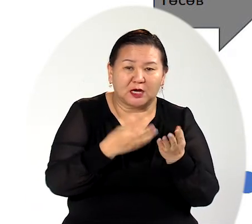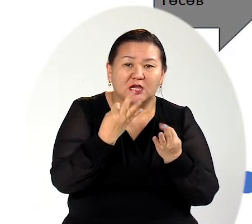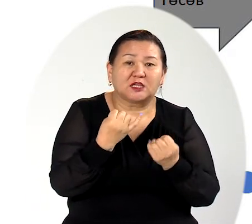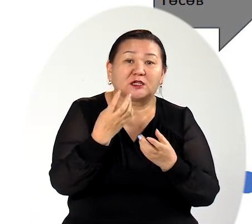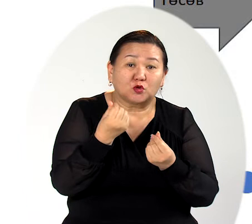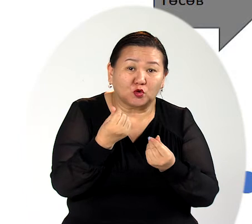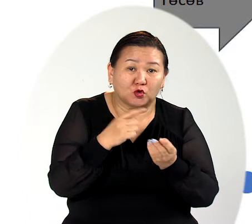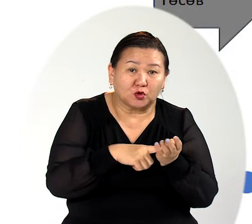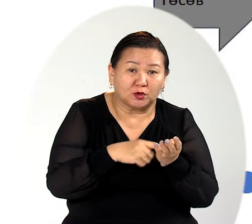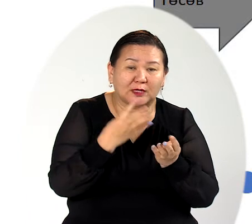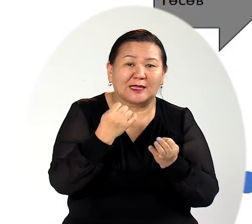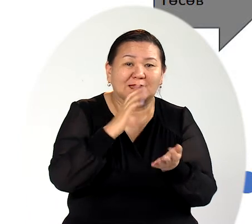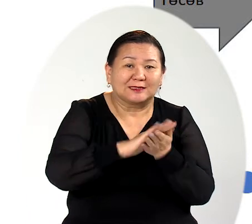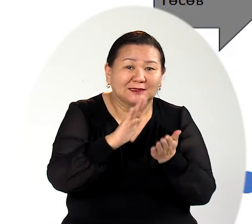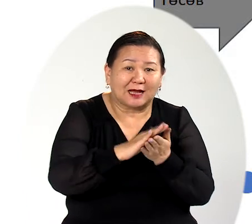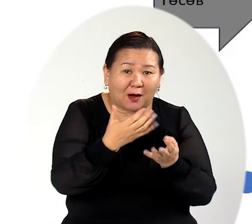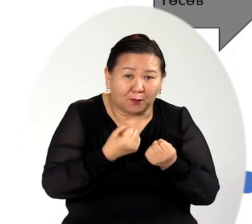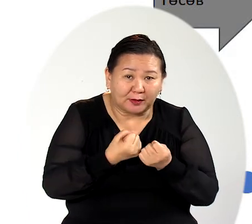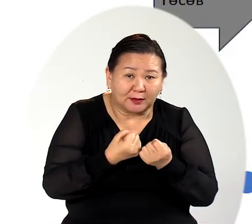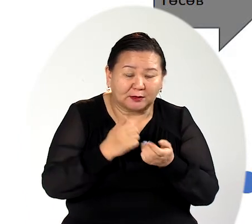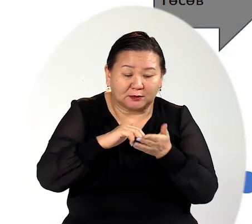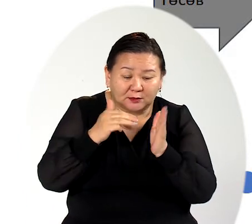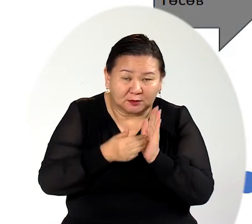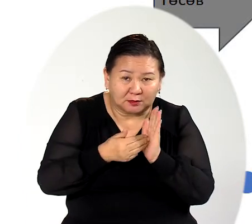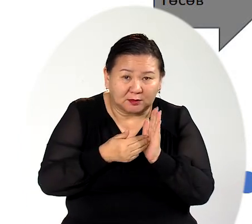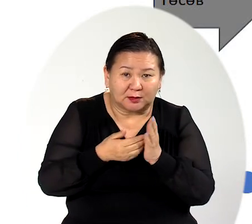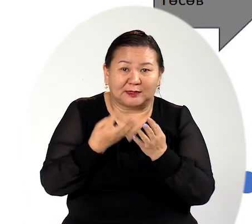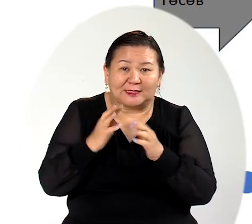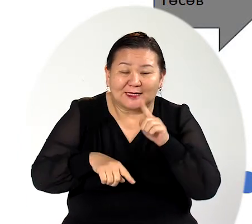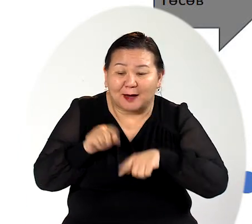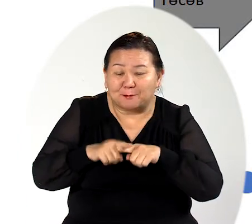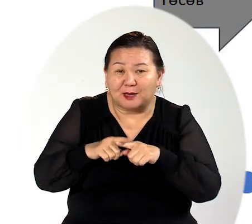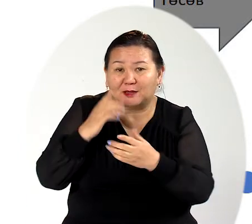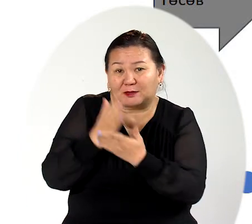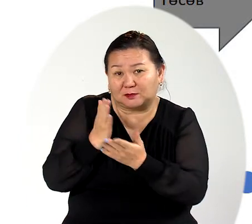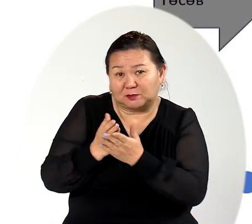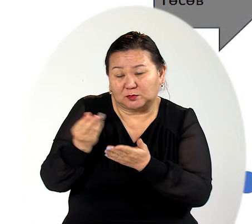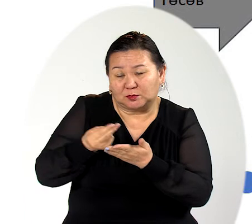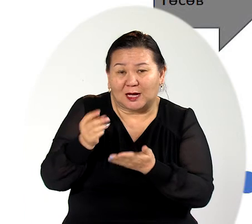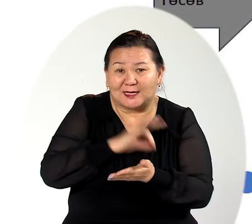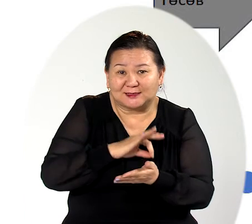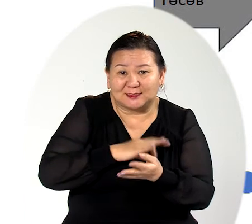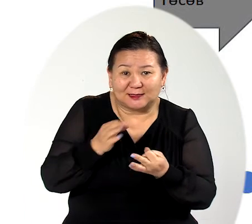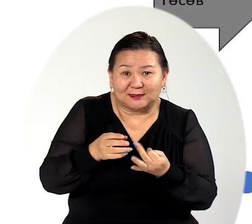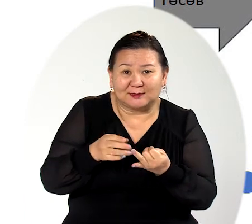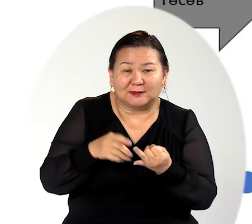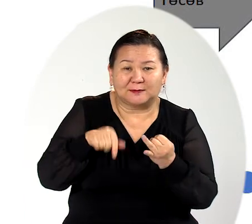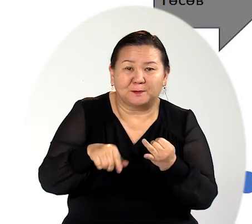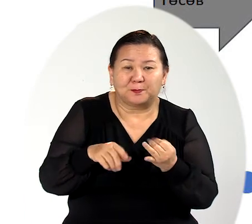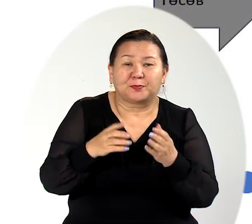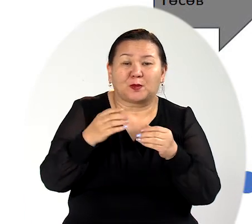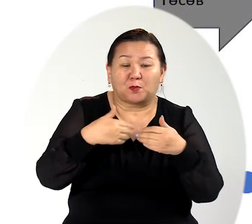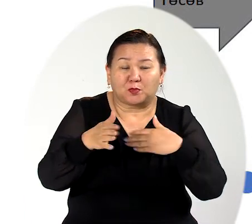хэдэн төгрөгөөр зах зээлд нийлүүлэх юм. Буцаагаар тэр бүтээгдэхүүнээ ямар хуваарлалтын сувгуудыг ашиглах вэ? Мөн